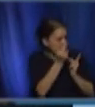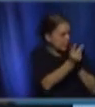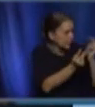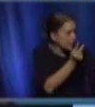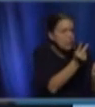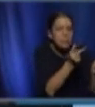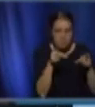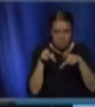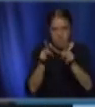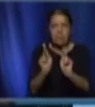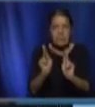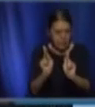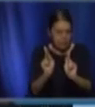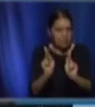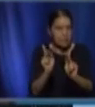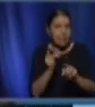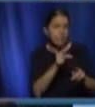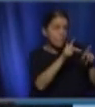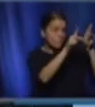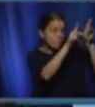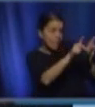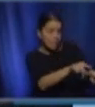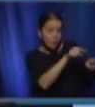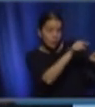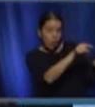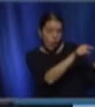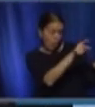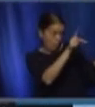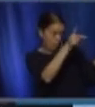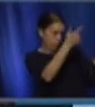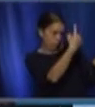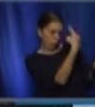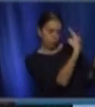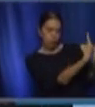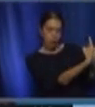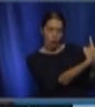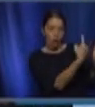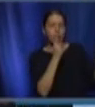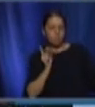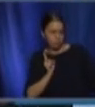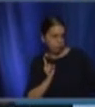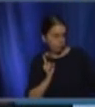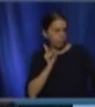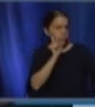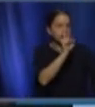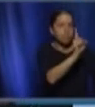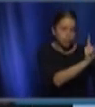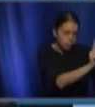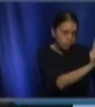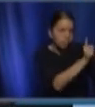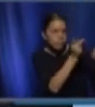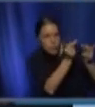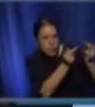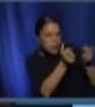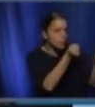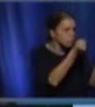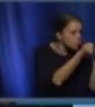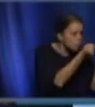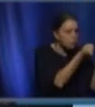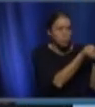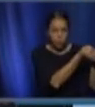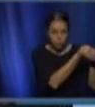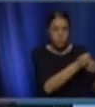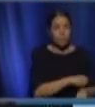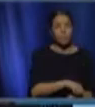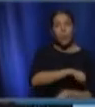voir. Si vous voyez que des personnes qui ont des problèmes de santé mentale, bien,